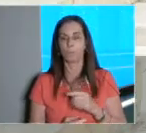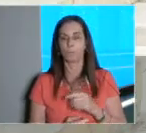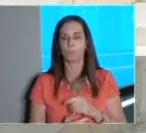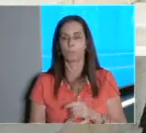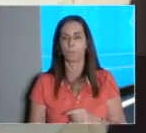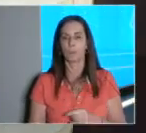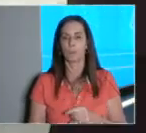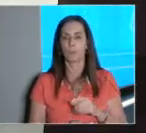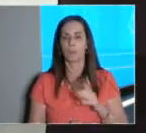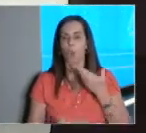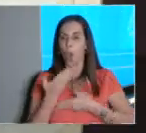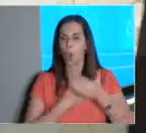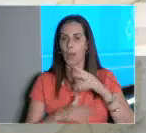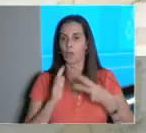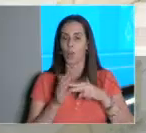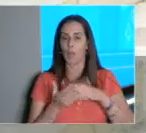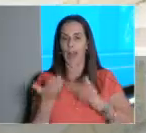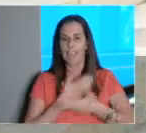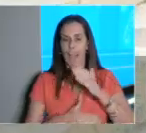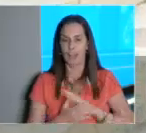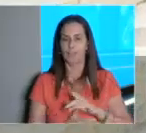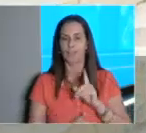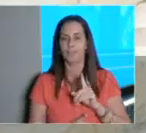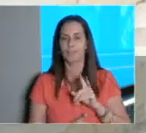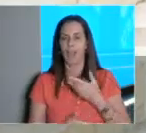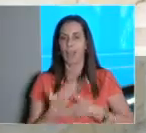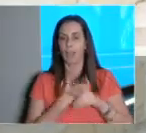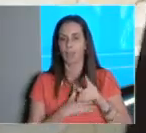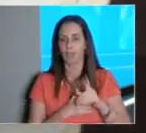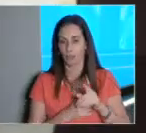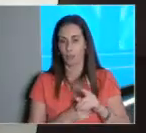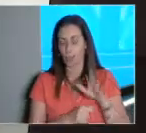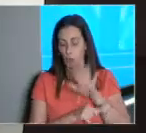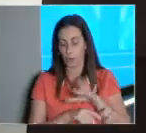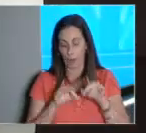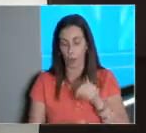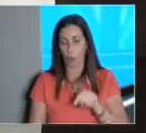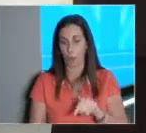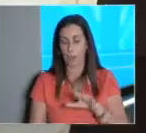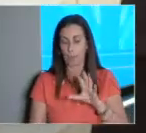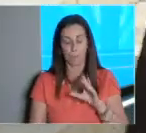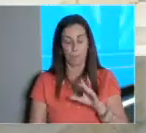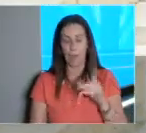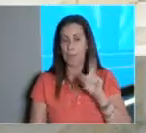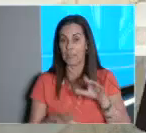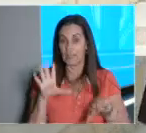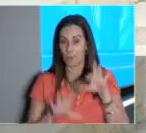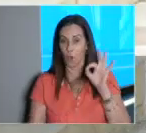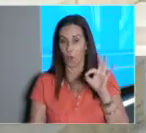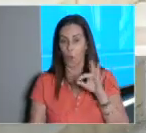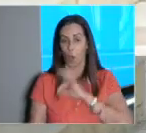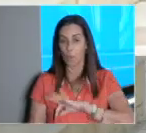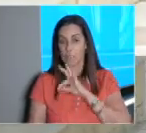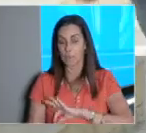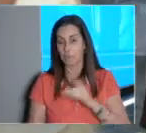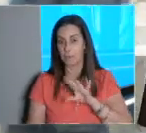כן. זאת הייתה תוכניתנו על עלייה. עולם העלייה זה מאוד חשוב. עולם העלייה הוא זה שהכריע את הבחירות הנוכחיות. למי יצביעו? עולי ברית